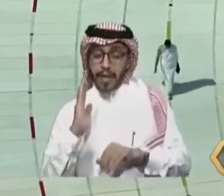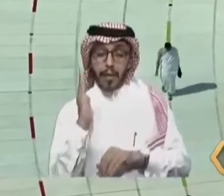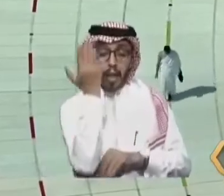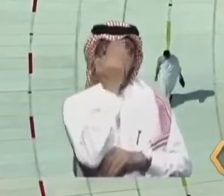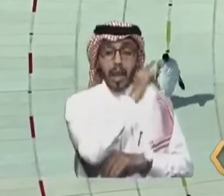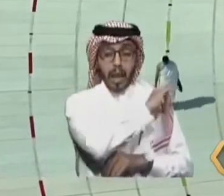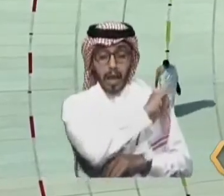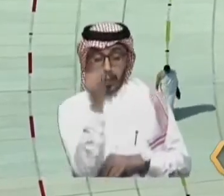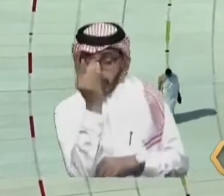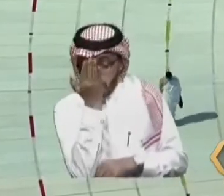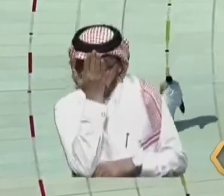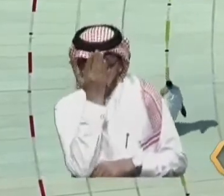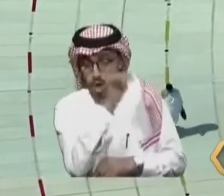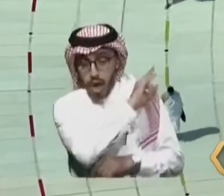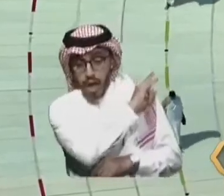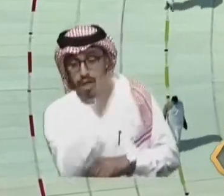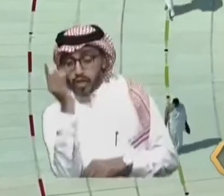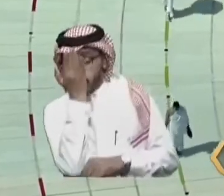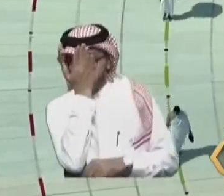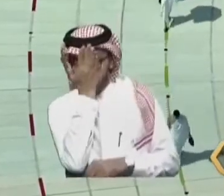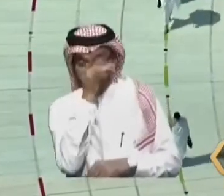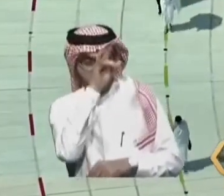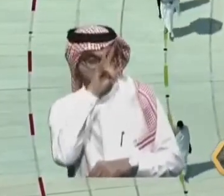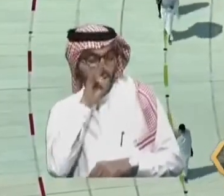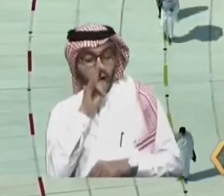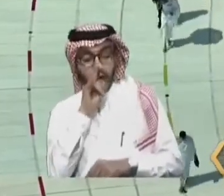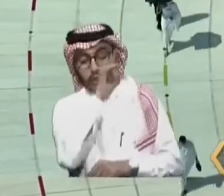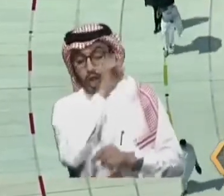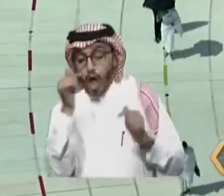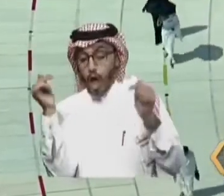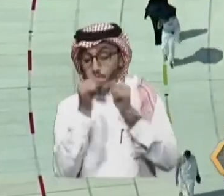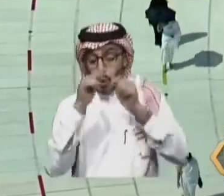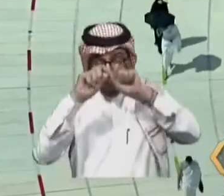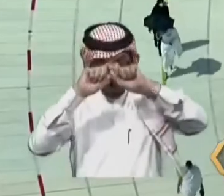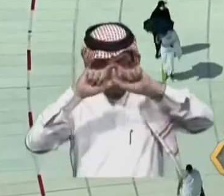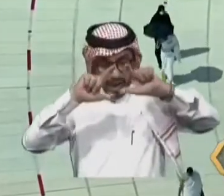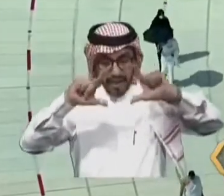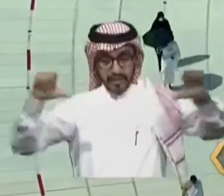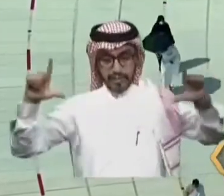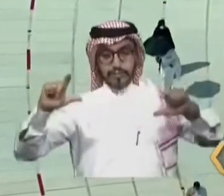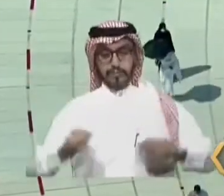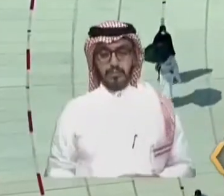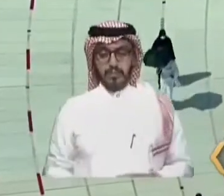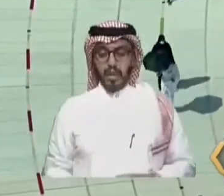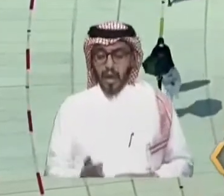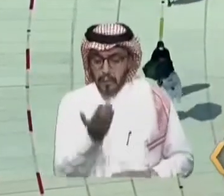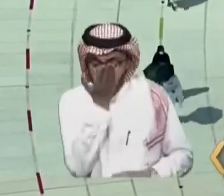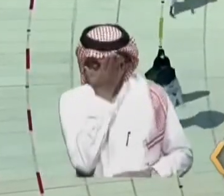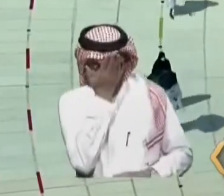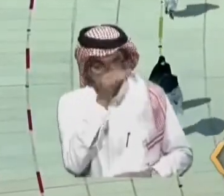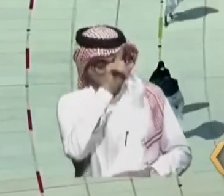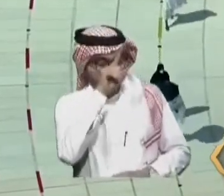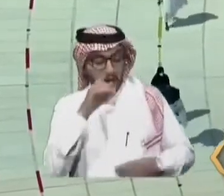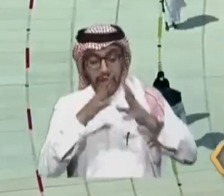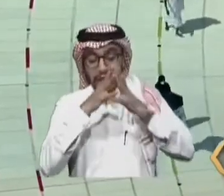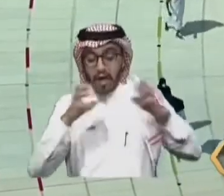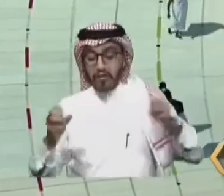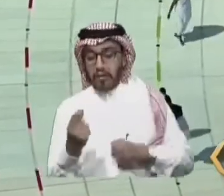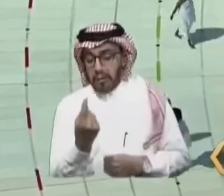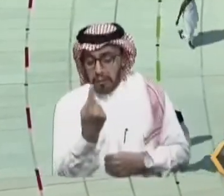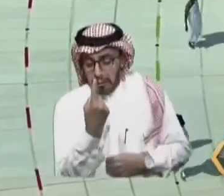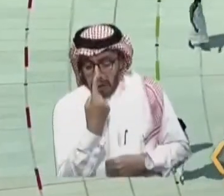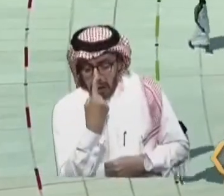ألم أعهد إليكم يا بني آدم ألا تعبدوا الشيطان إنه لكم عدو مبين. وعبادته هي طاعته